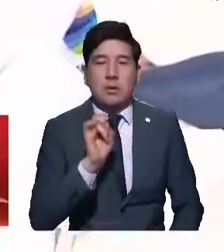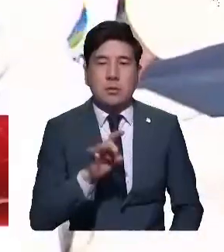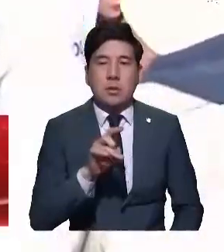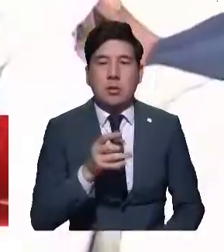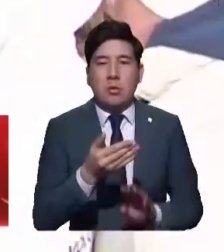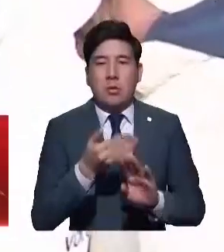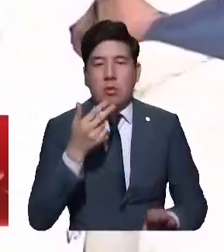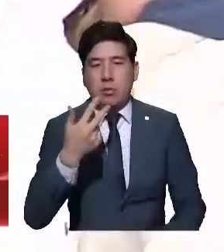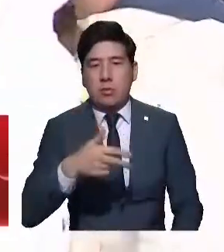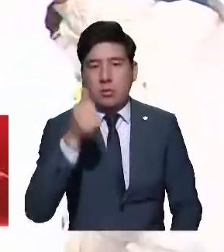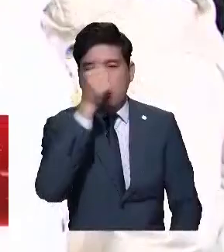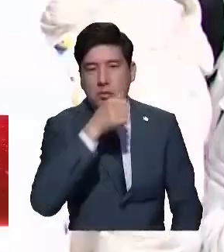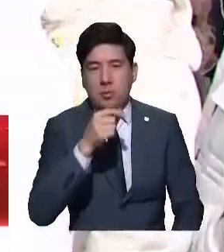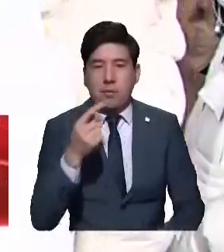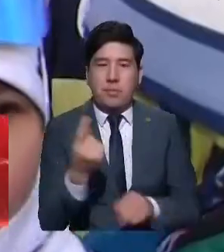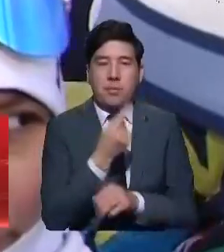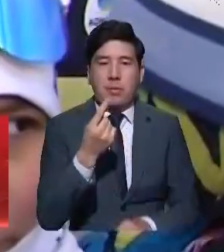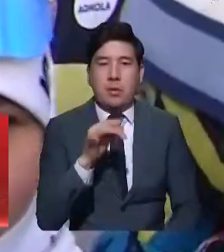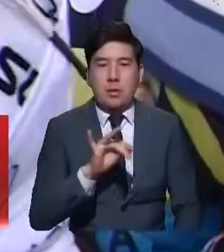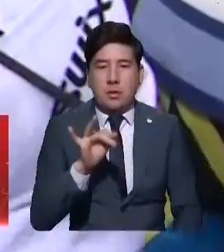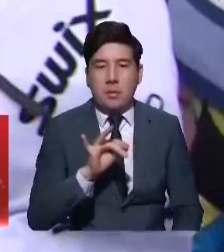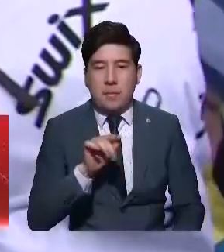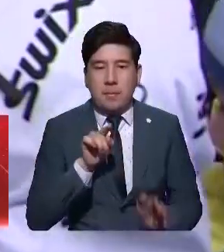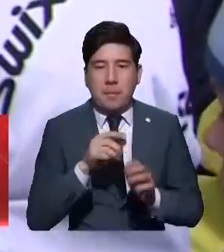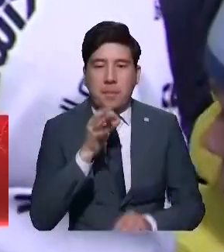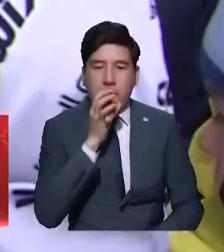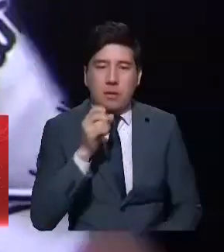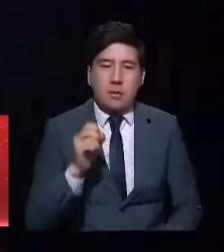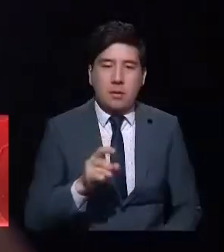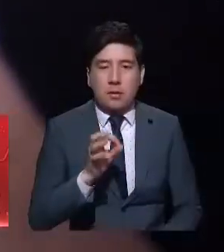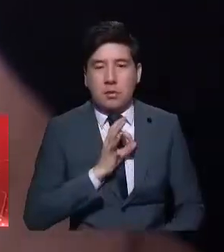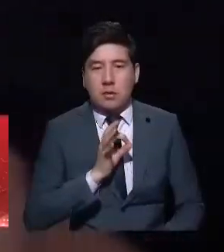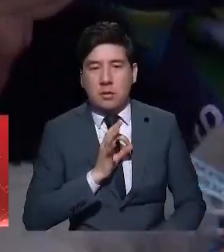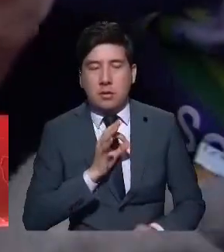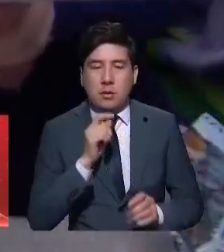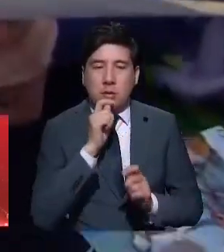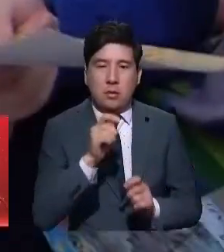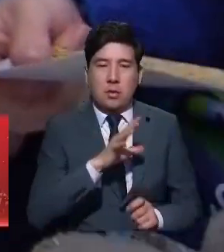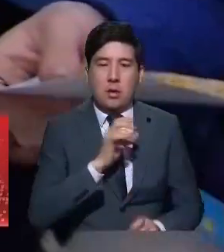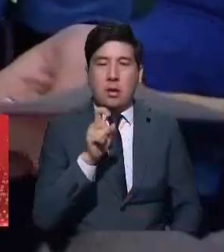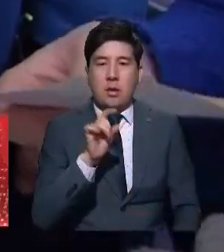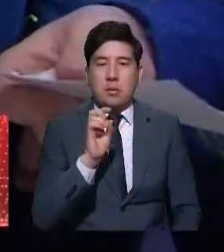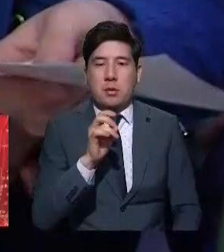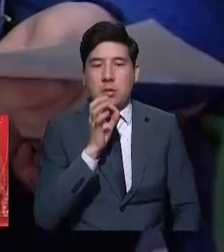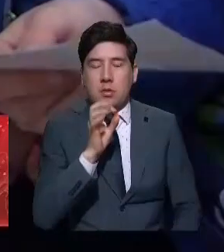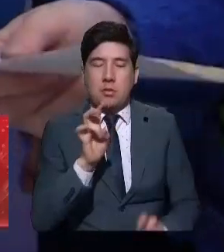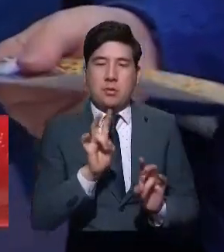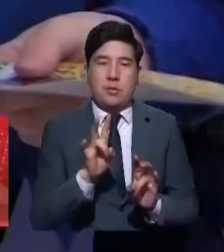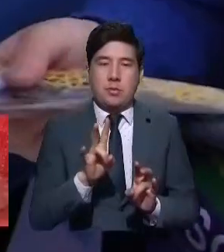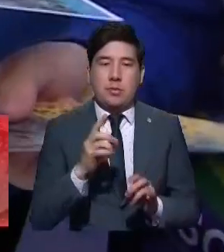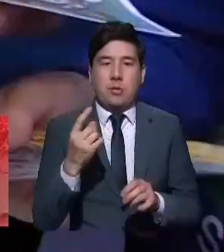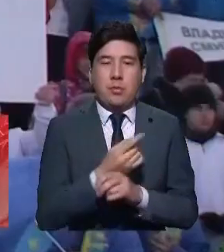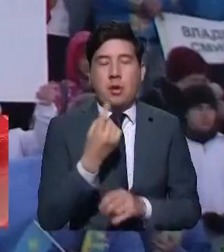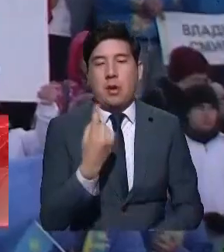лет назад он впервые в истории страны завоевал золотую медаль на зимних играх в норвежском Лиллехаммере. Эта награда пока остается единственным